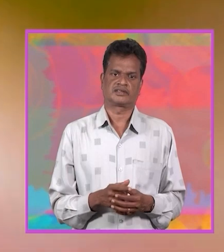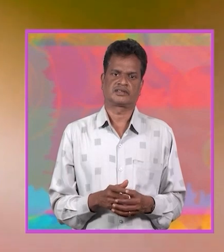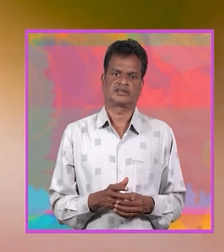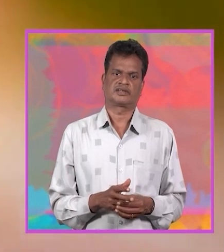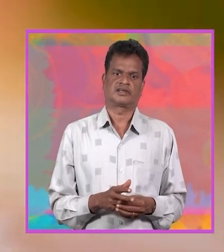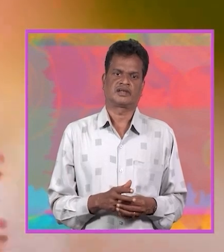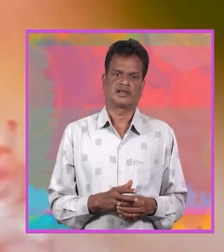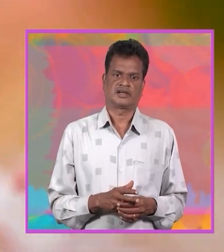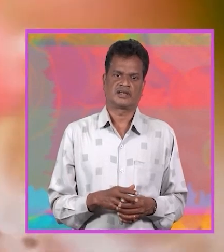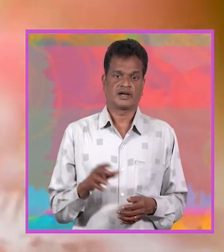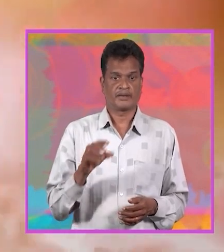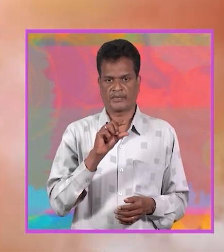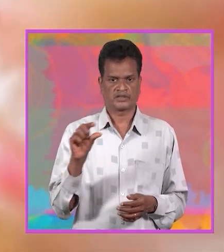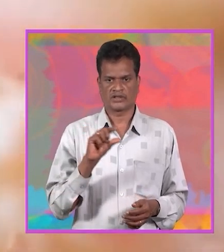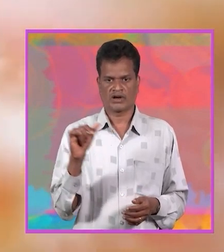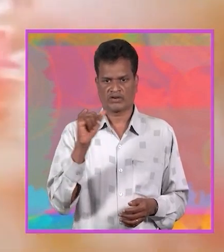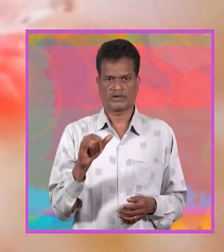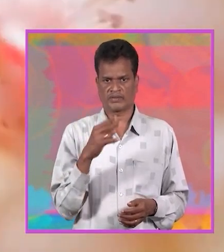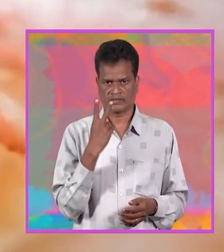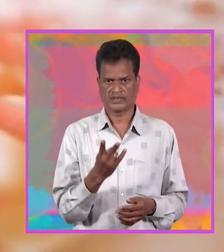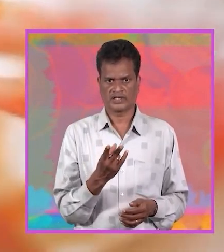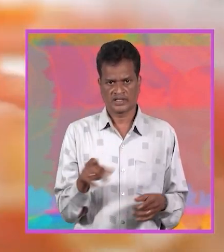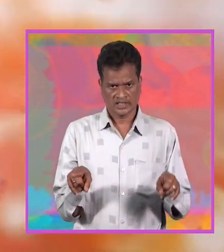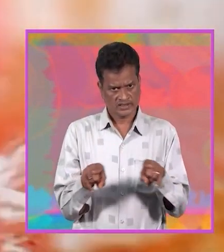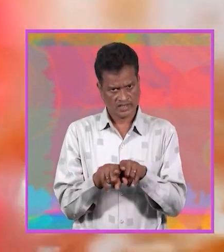அறுவகை பெயர்ச்சொற்களை பற்றி பார்த்தோம். இதே பெயர்ச்சொற்களை